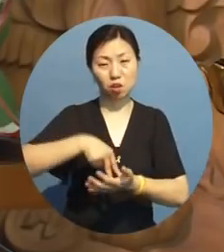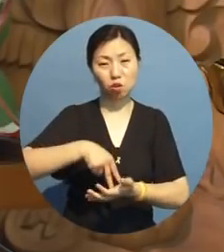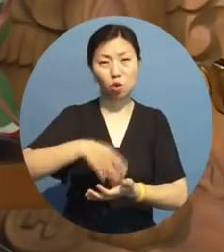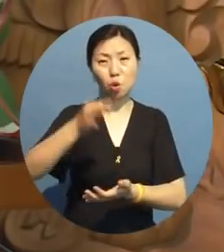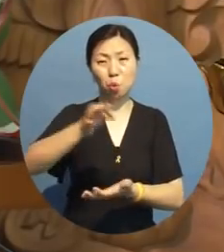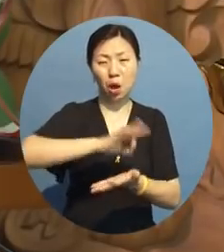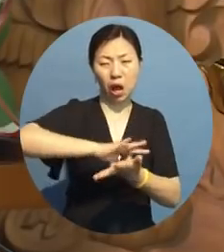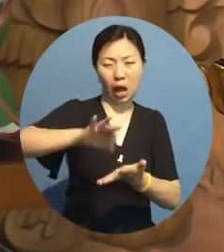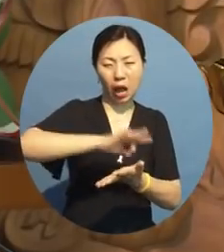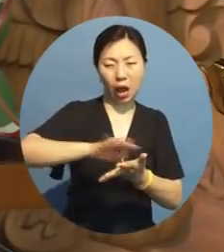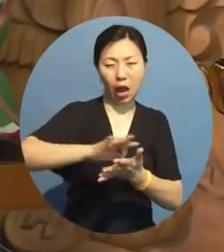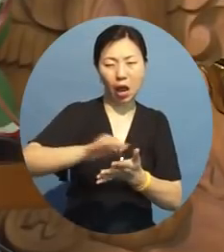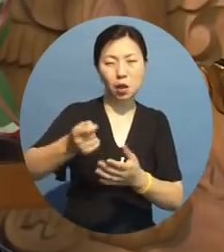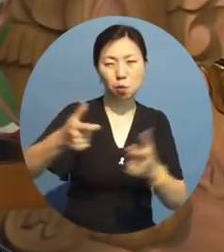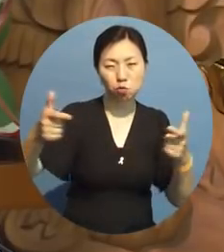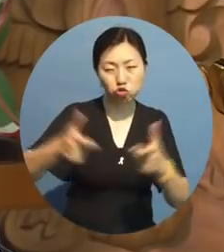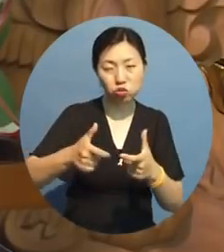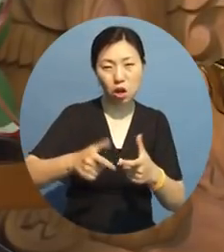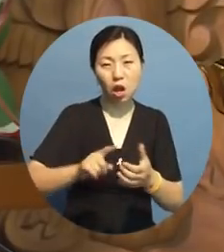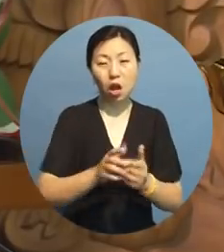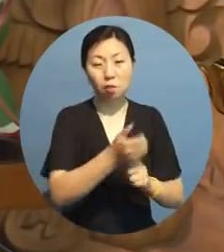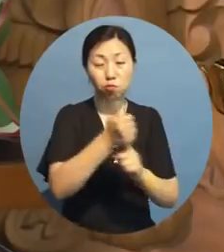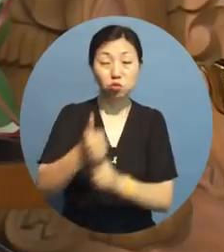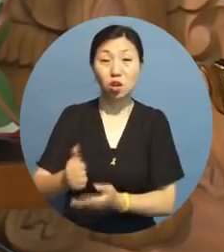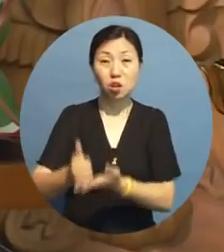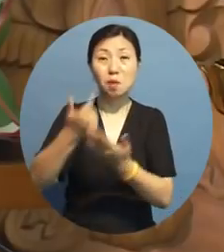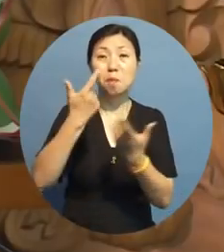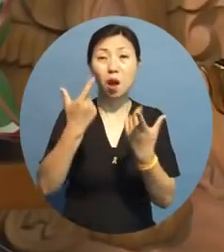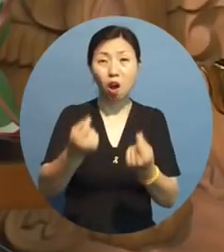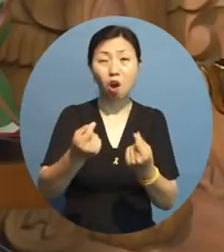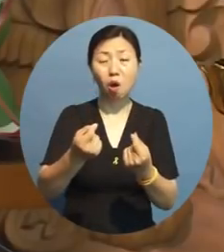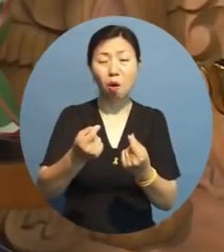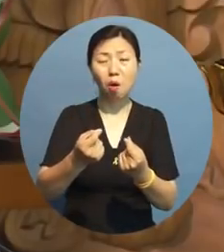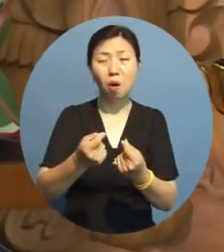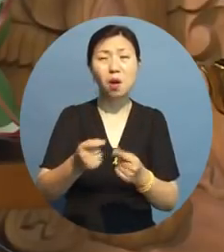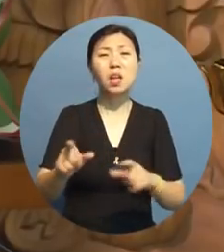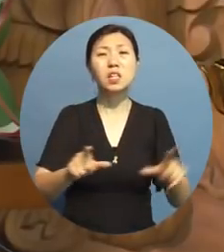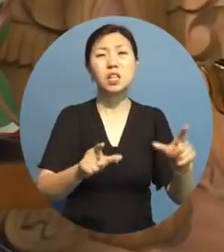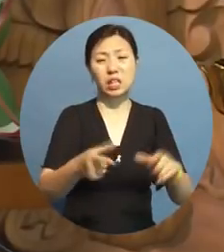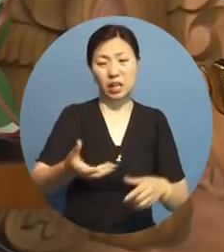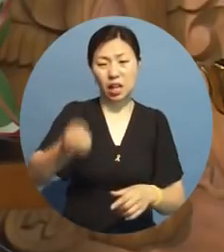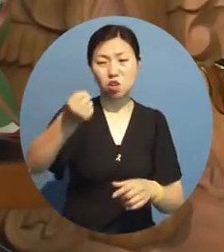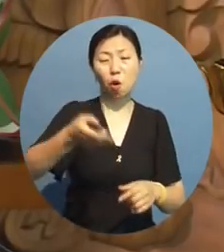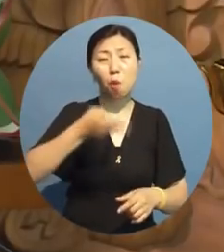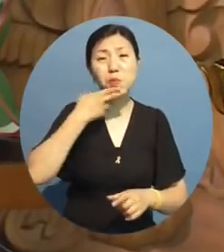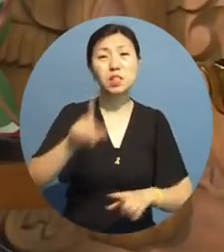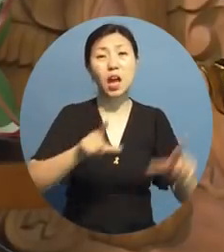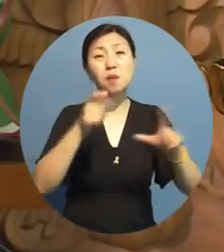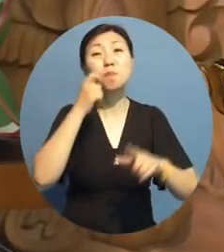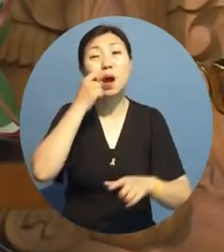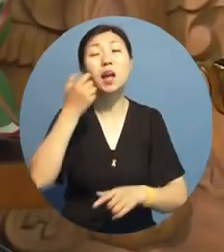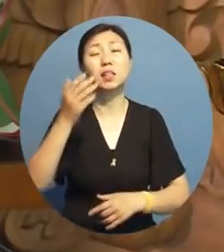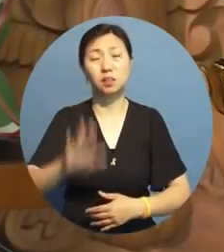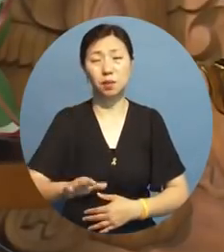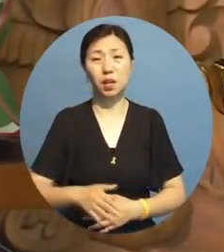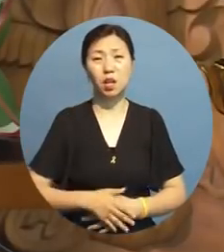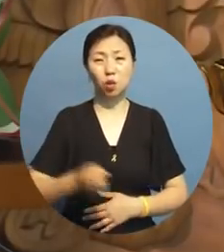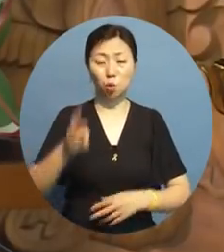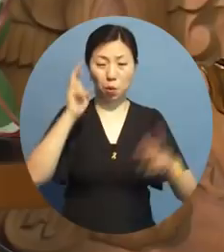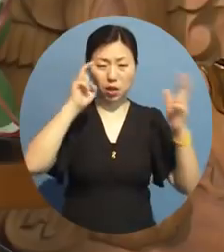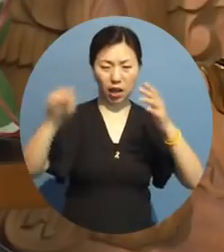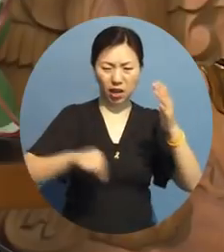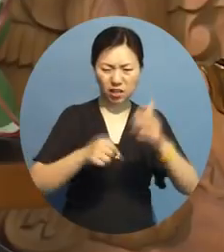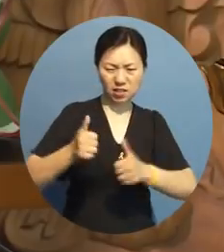조금은 줄여놨잖아. 완전히 뭐 부처님처럼은 못 살더라도. 그 다음에 회사에서 막 그저